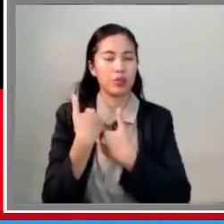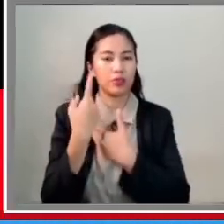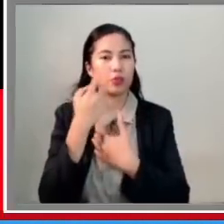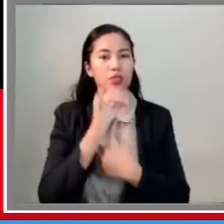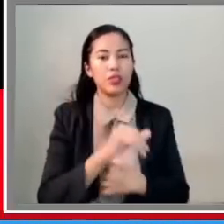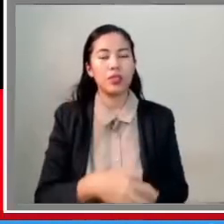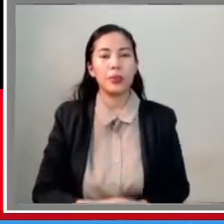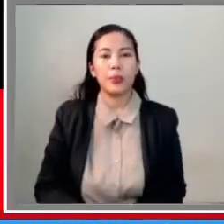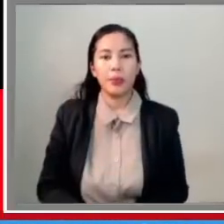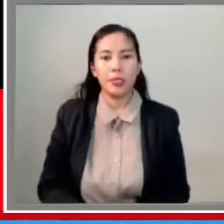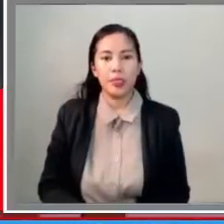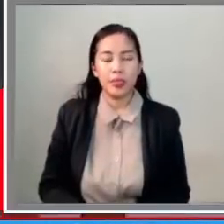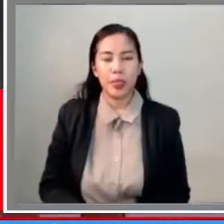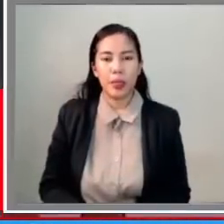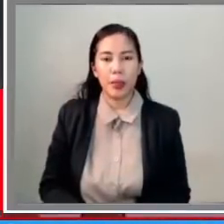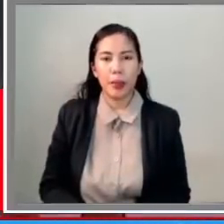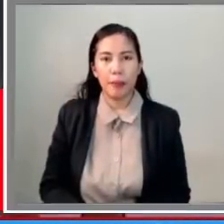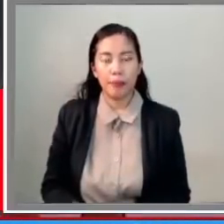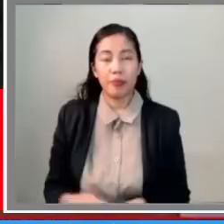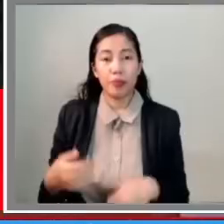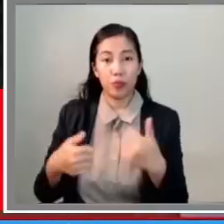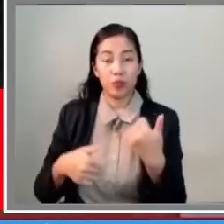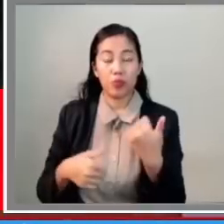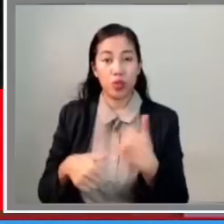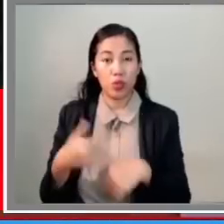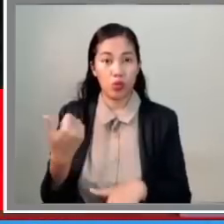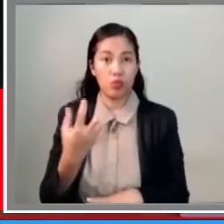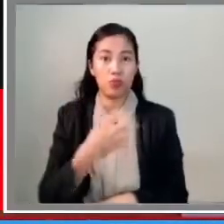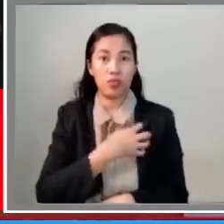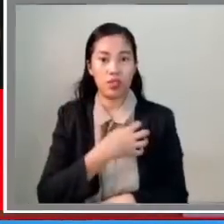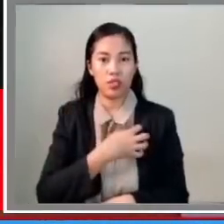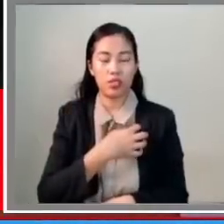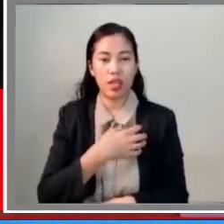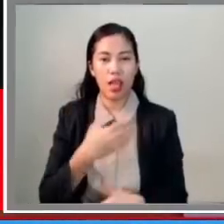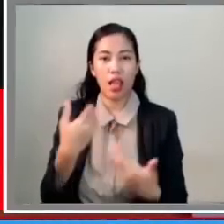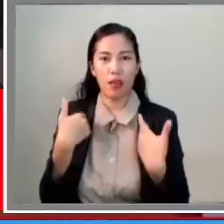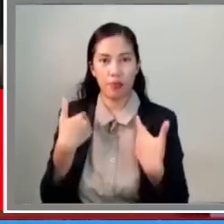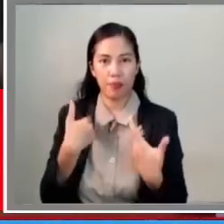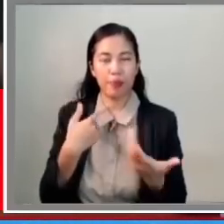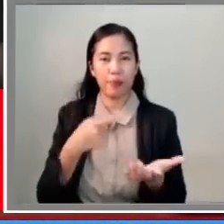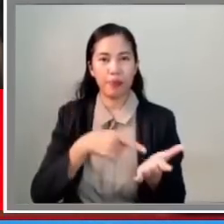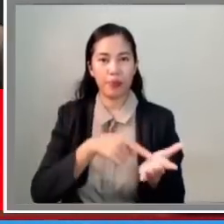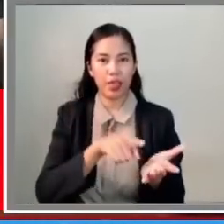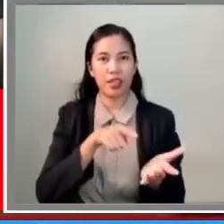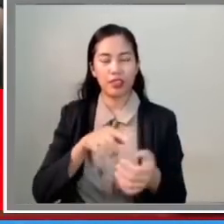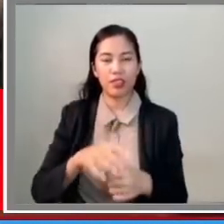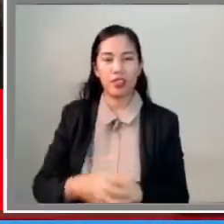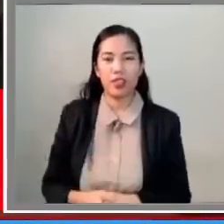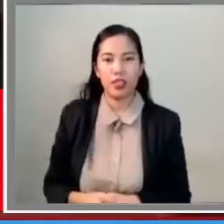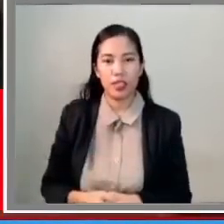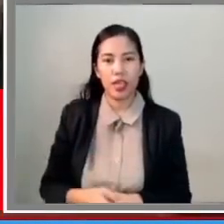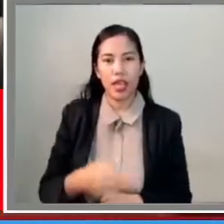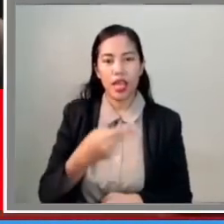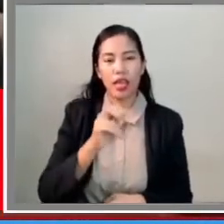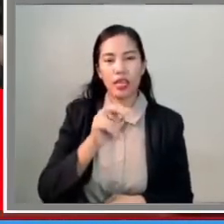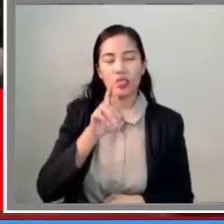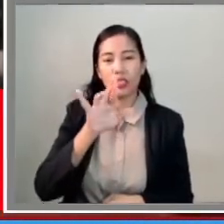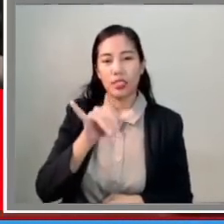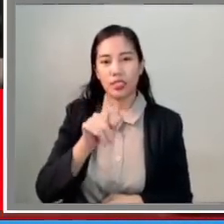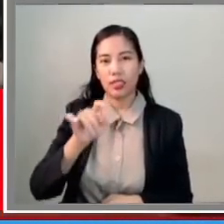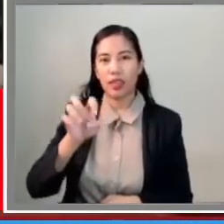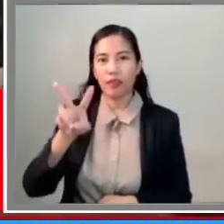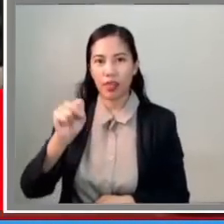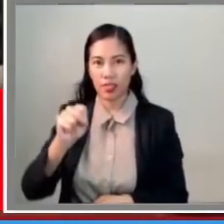may ranggong pulis sa lugar nila ay bayad ni na Congressman Arnie at kapatid na si dating Governor Henry Tebes gamit ang pera mula sa